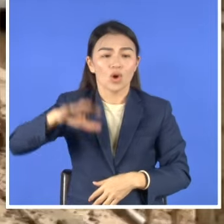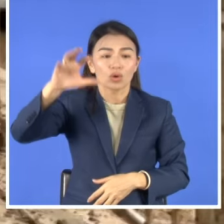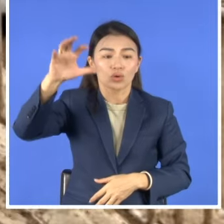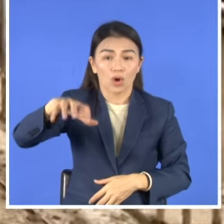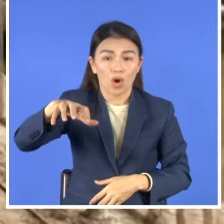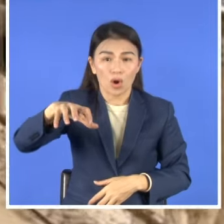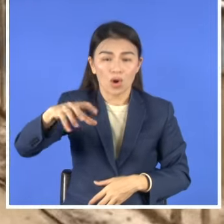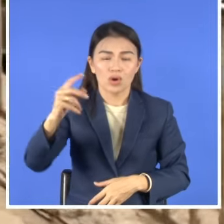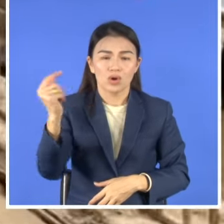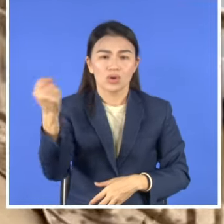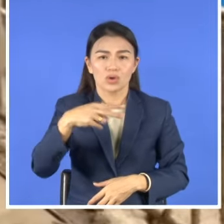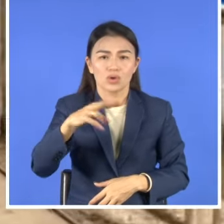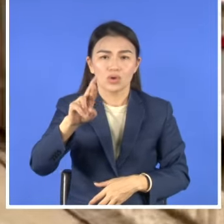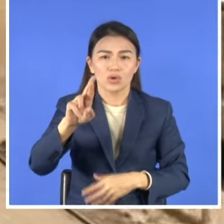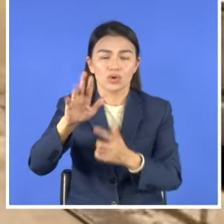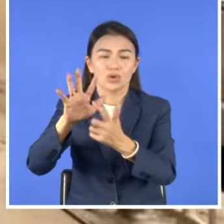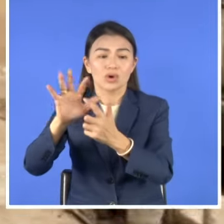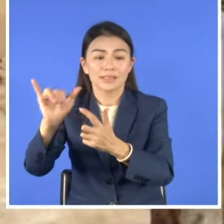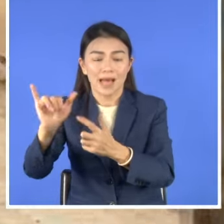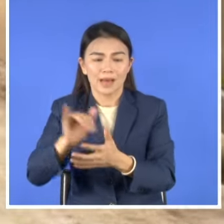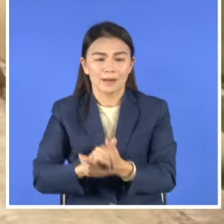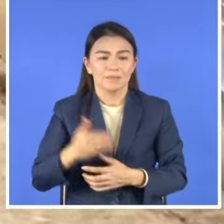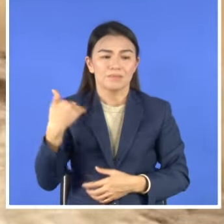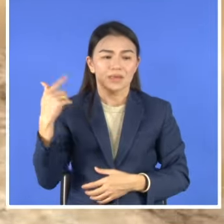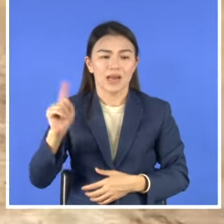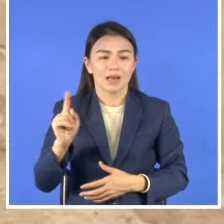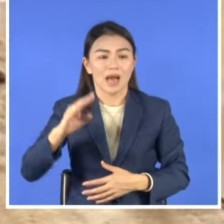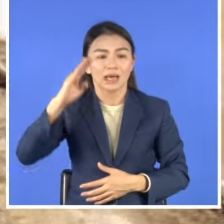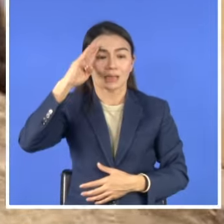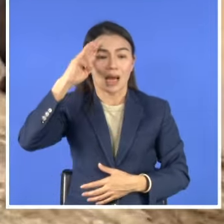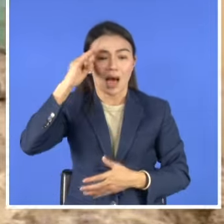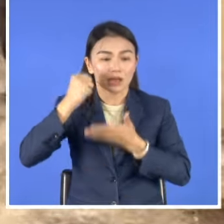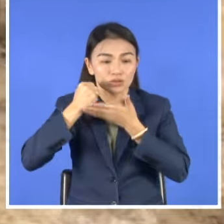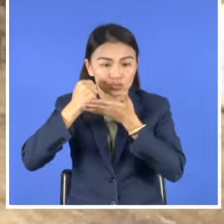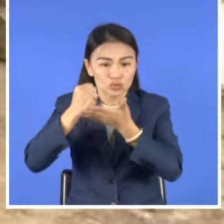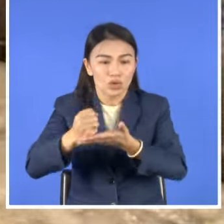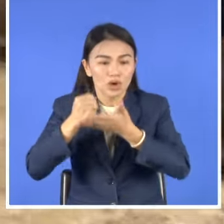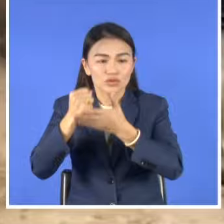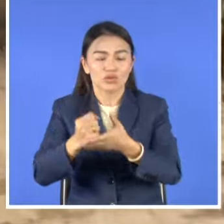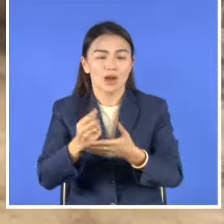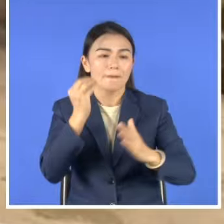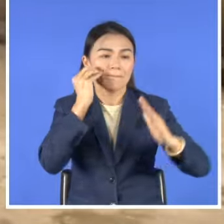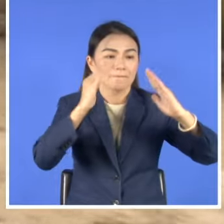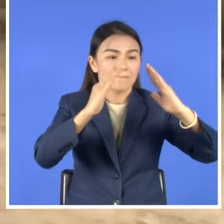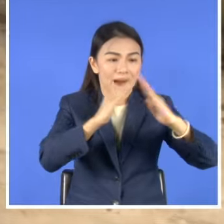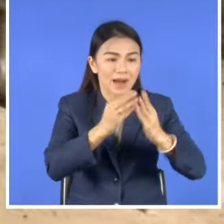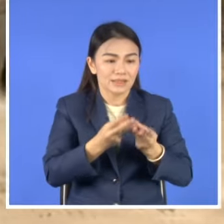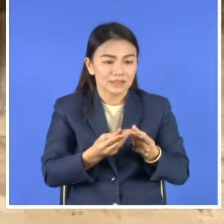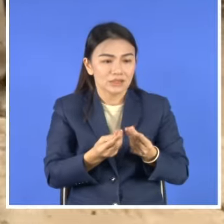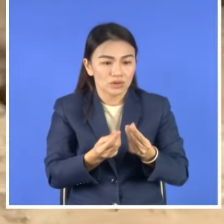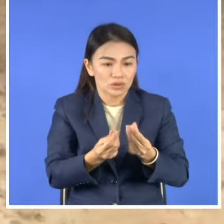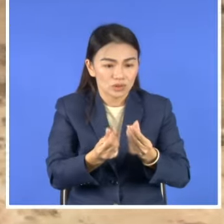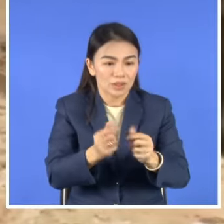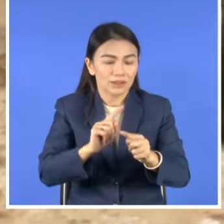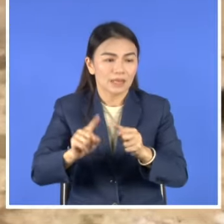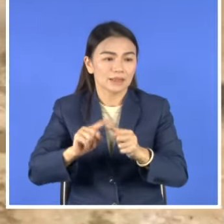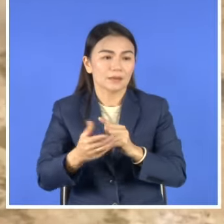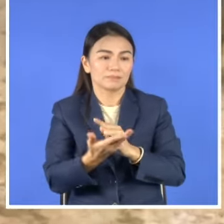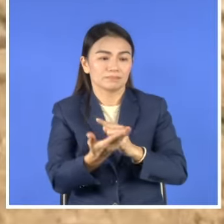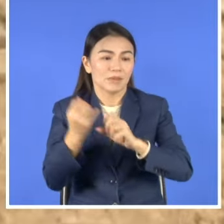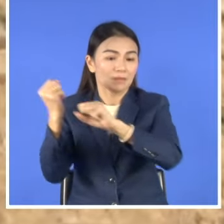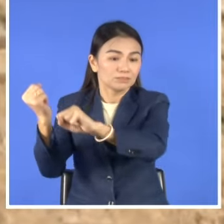นำกำลังเข้าไปช่วยฟื้นฟูนะเอาโคลนออกจากบ้านเรือนนะแต่ทีนี้เนี่ยอุปสรรคมันก็มีเนี่ยค่ะ